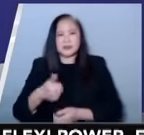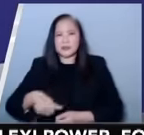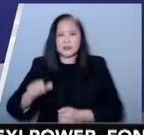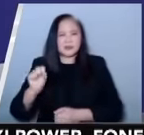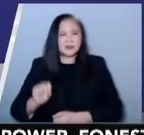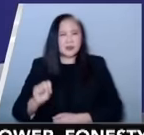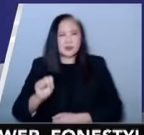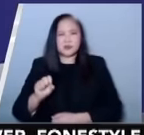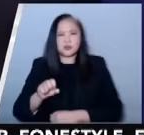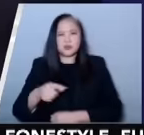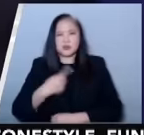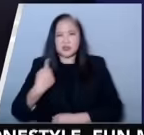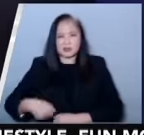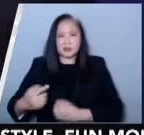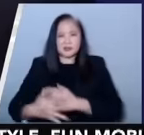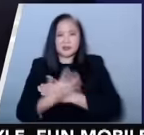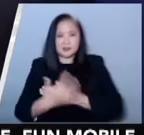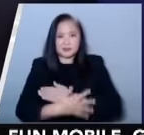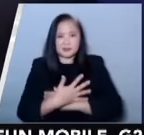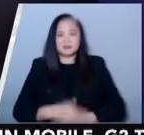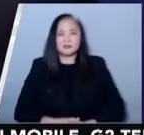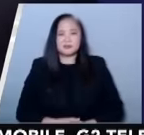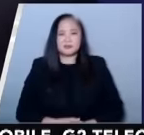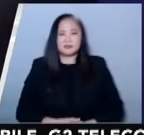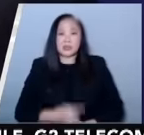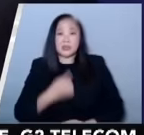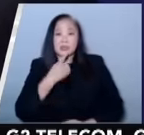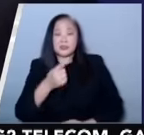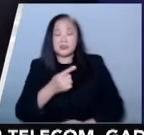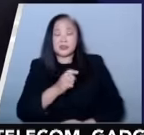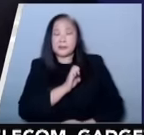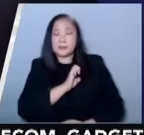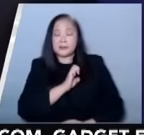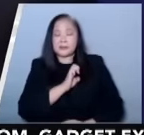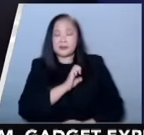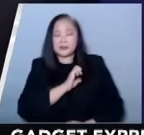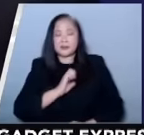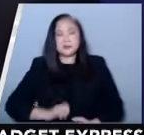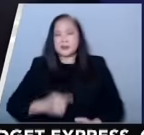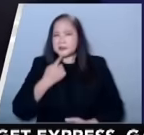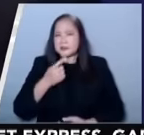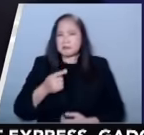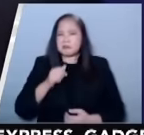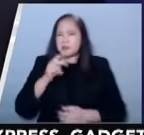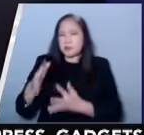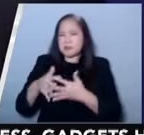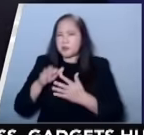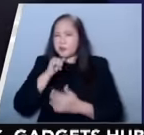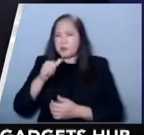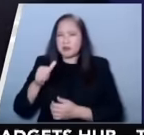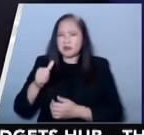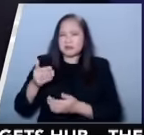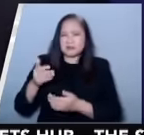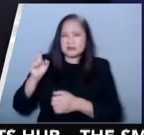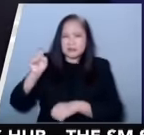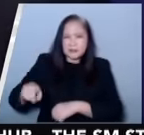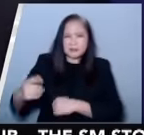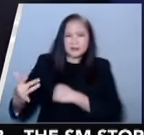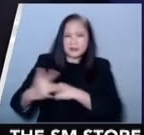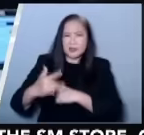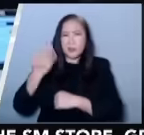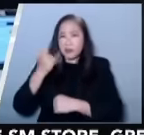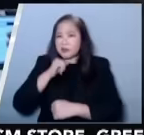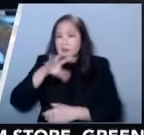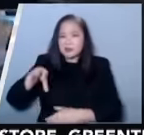sa Chinese Foreign Ministry, walang karapatan ng Amerika na sumausaw sa maritime issues ng China at Pilipinas dahil hindi kasali sa South China Sea issue ng